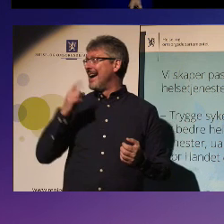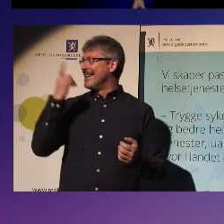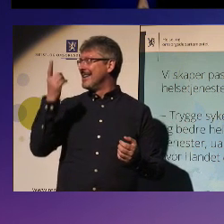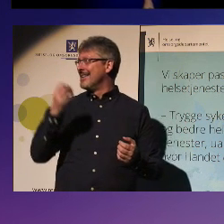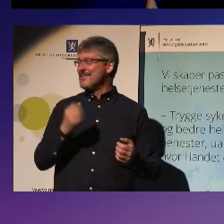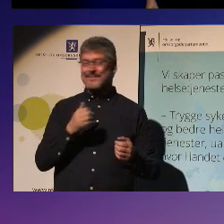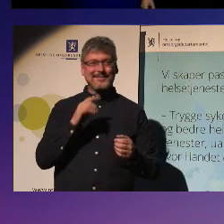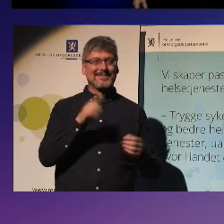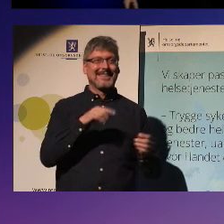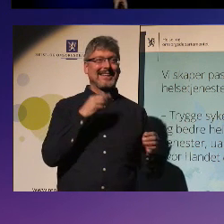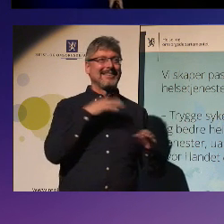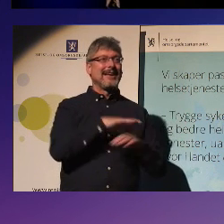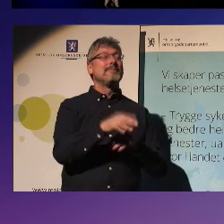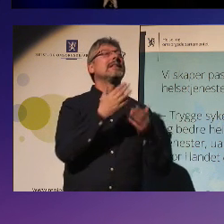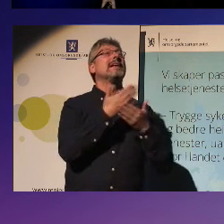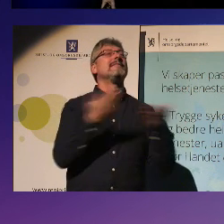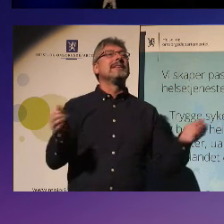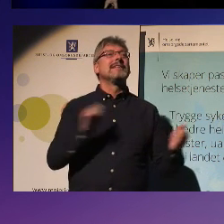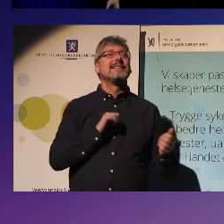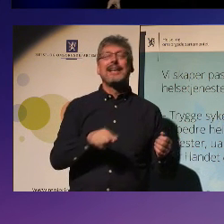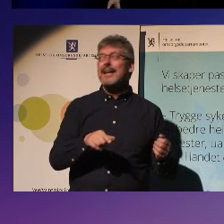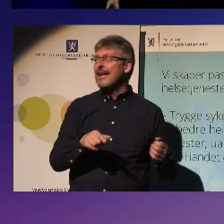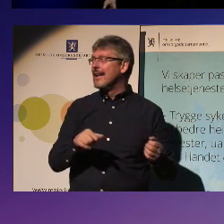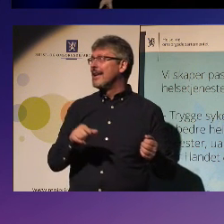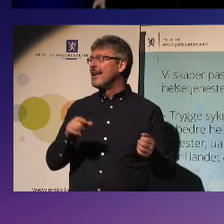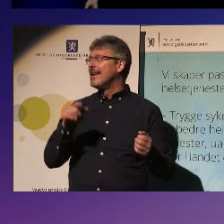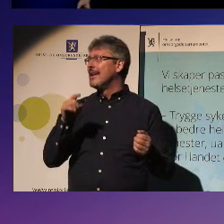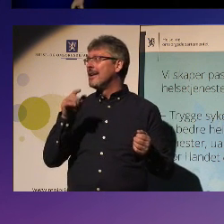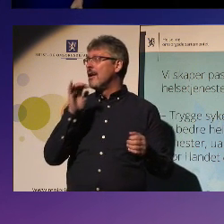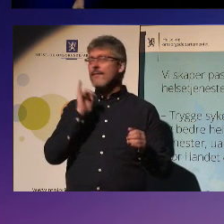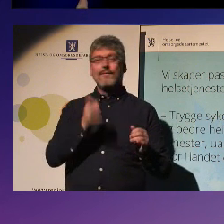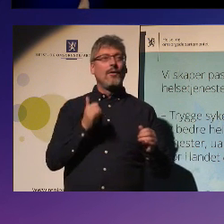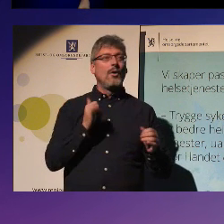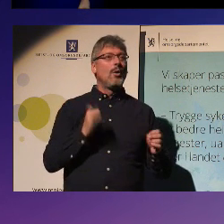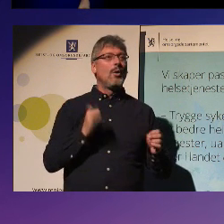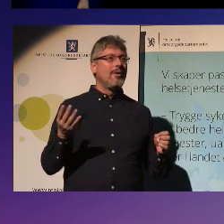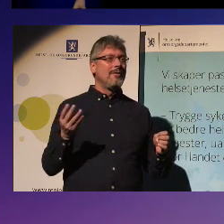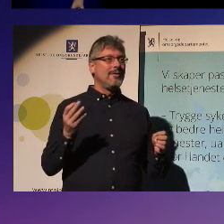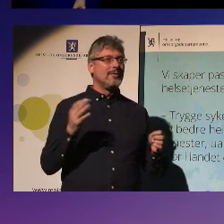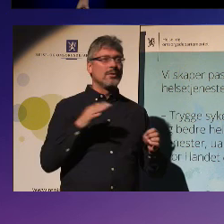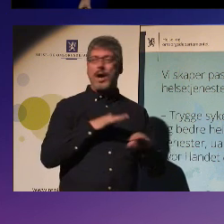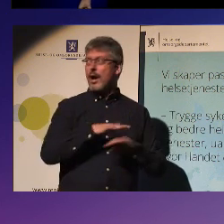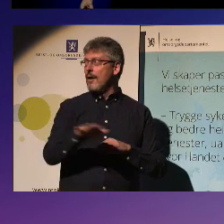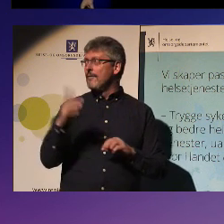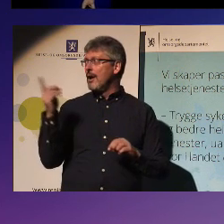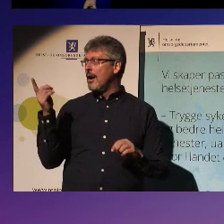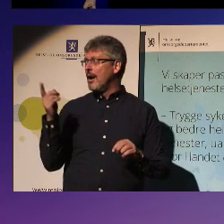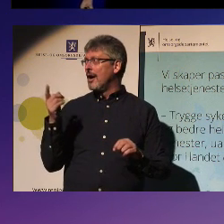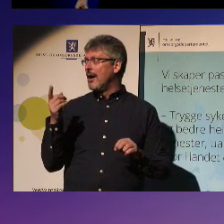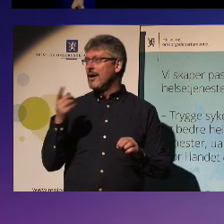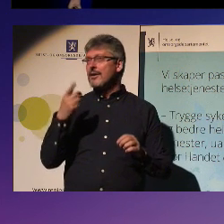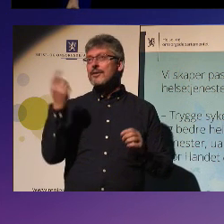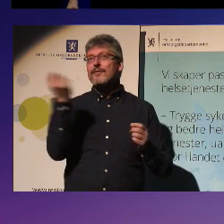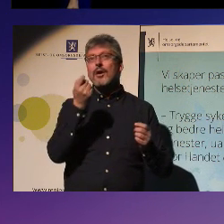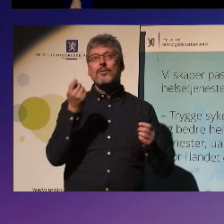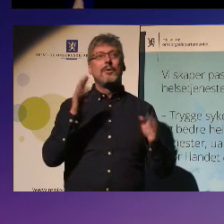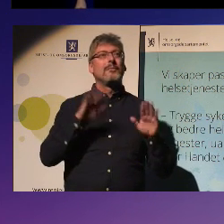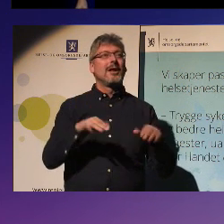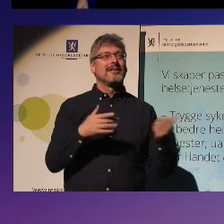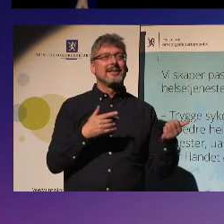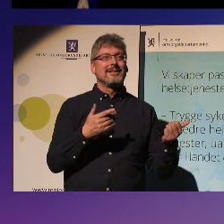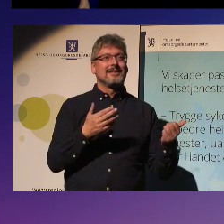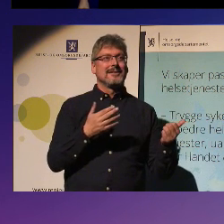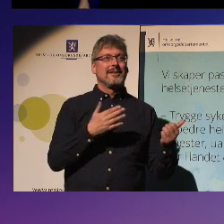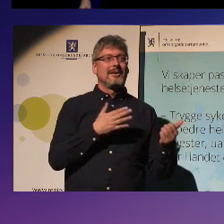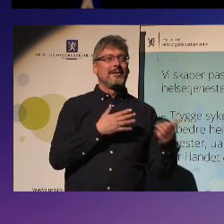kjøpe noen faks!» Og da viser det seg at, altså begynte jeg å spørre, «Hvorfor det noen som vil ha faks?» «Ja, det var noe med multidose som ikke var på plass.»